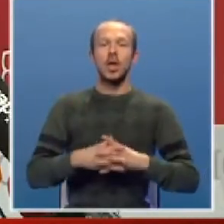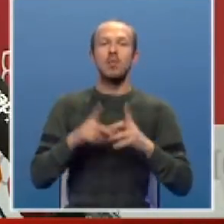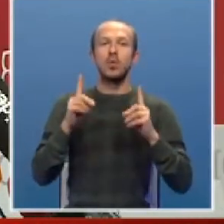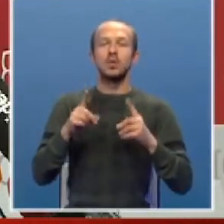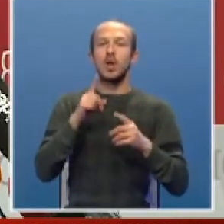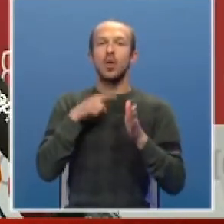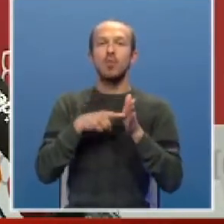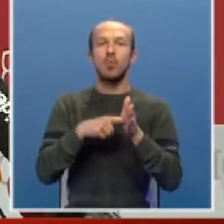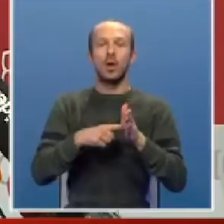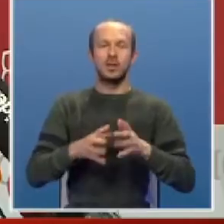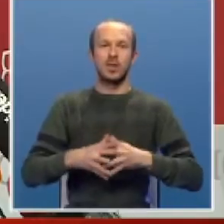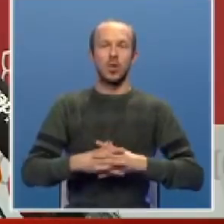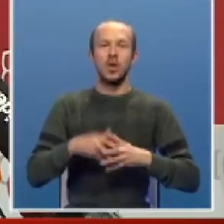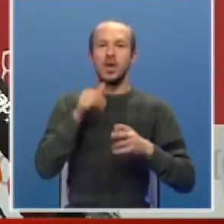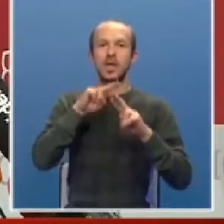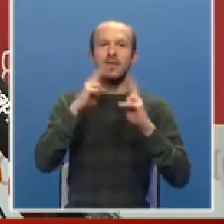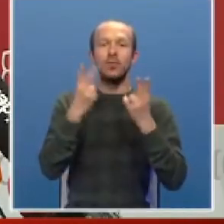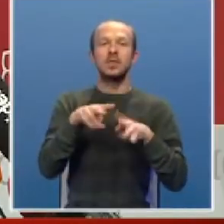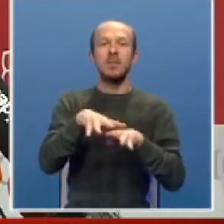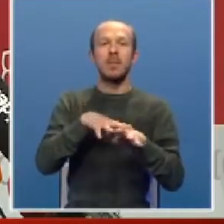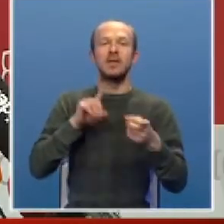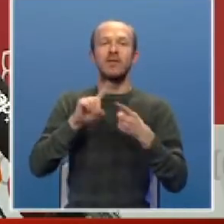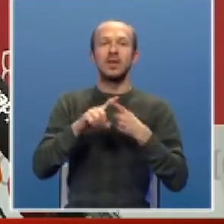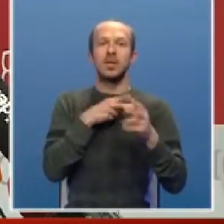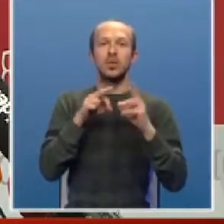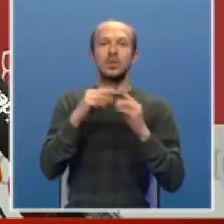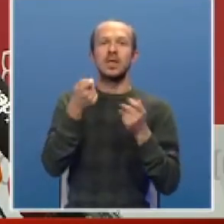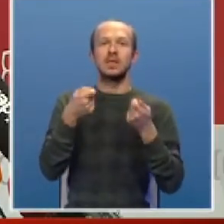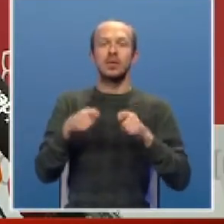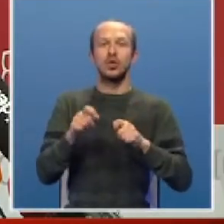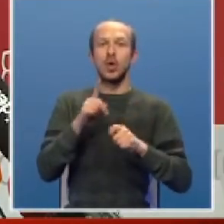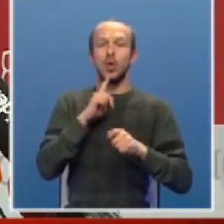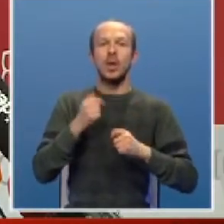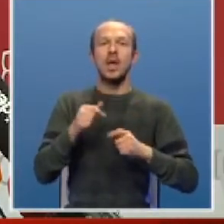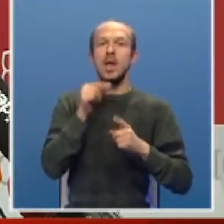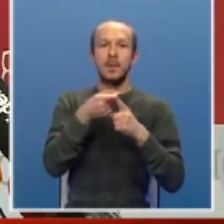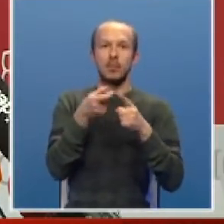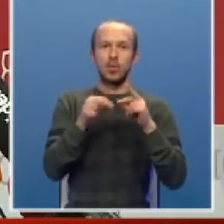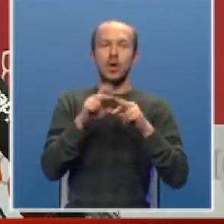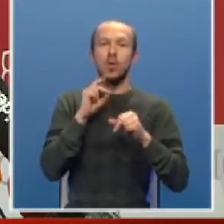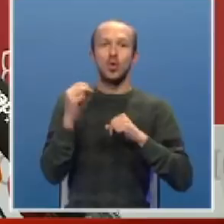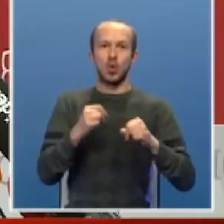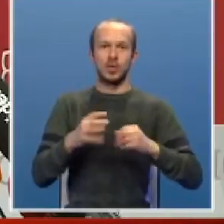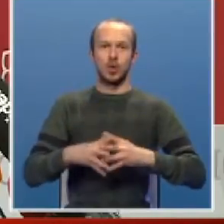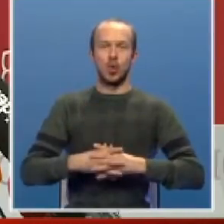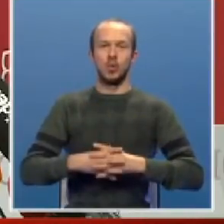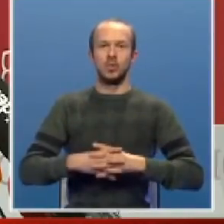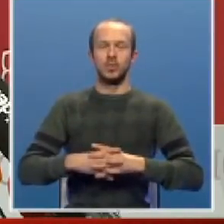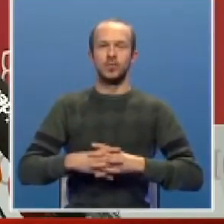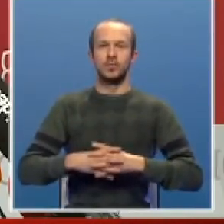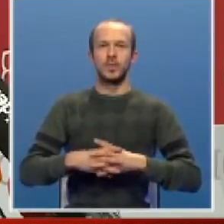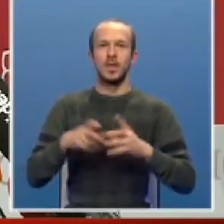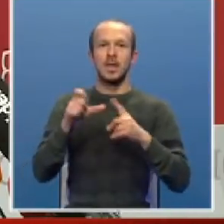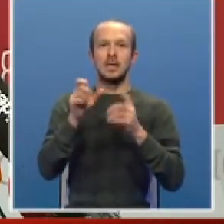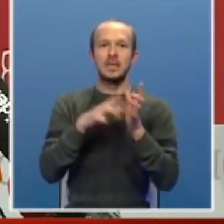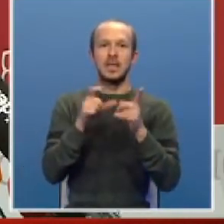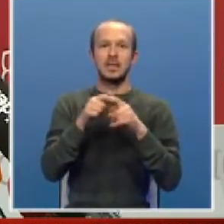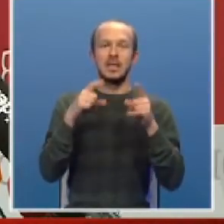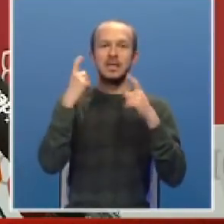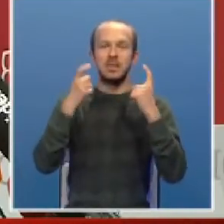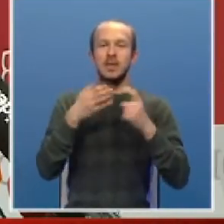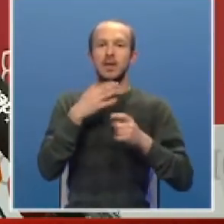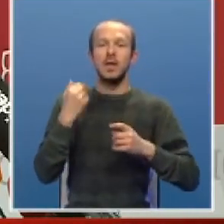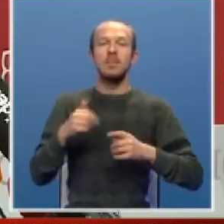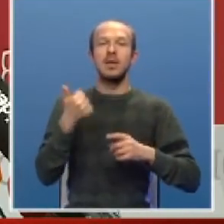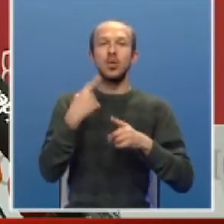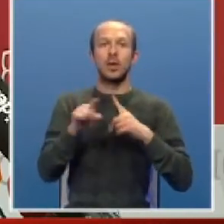pozicije koje je pokazao i Europski parlament vezano za zaključke koji je i preporuke koje je donosio. SNSD smatra da nema